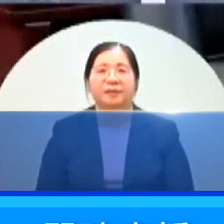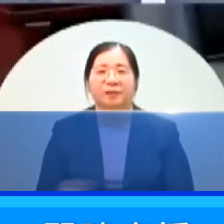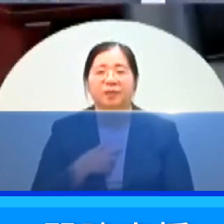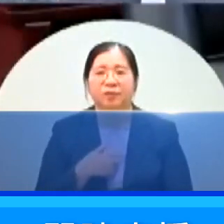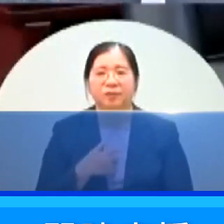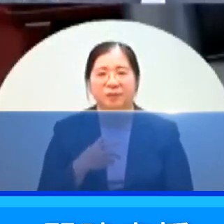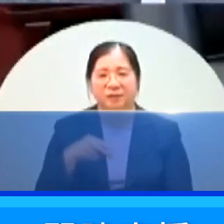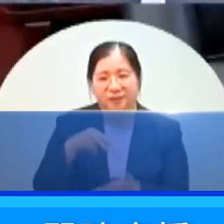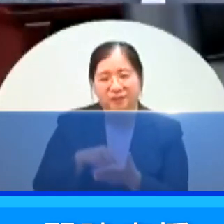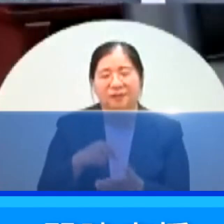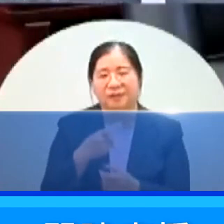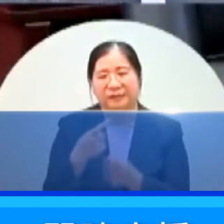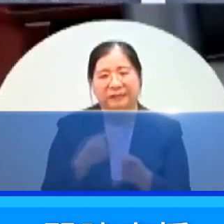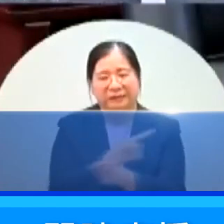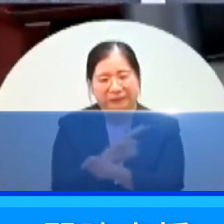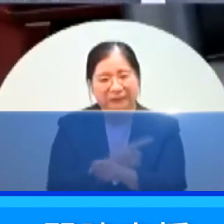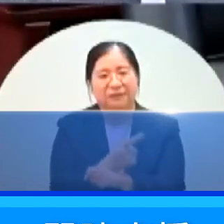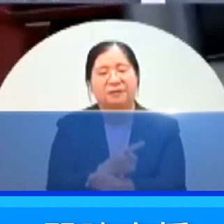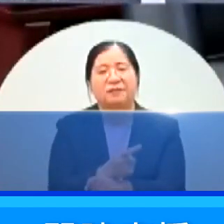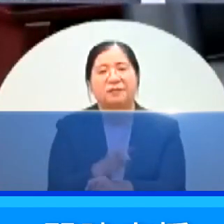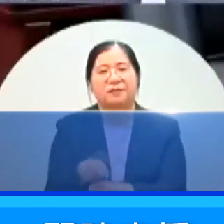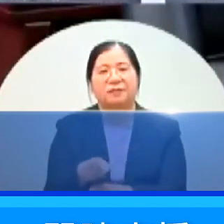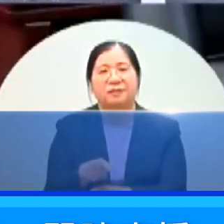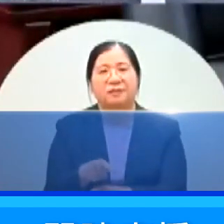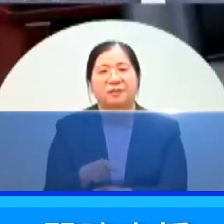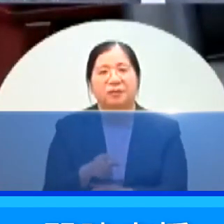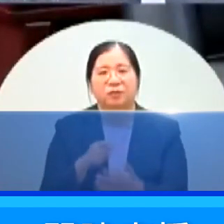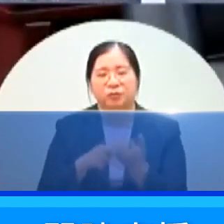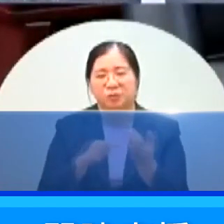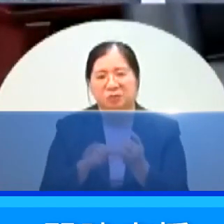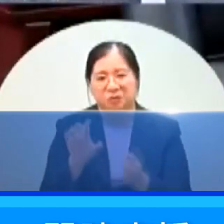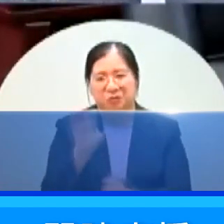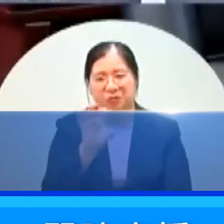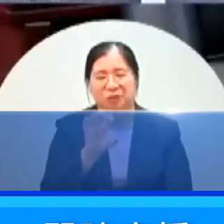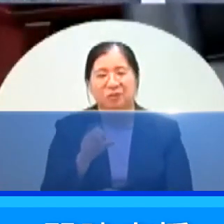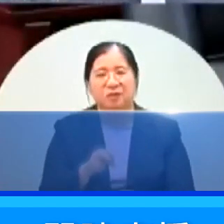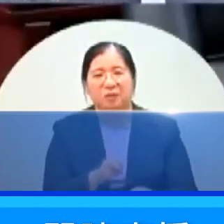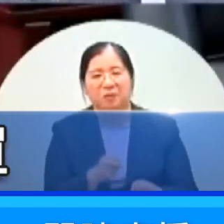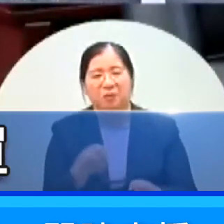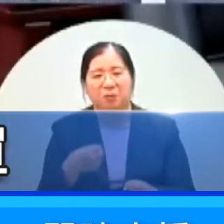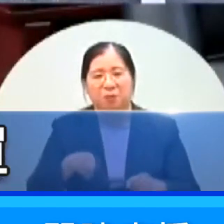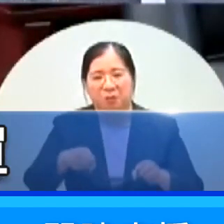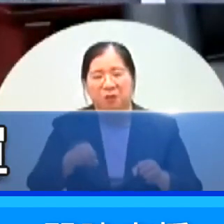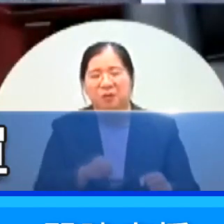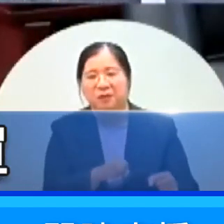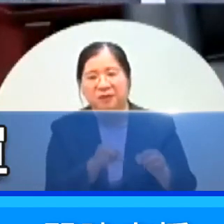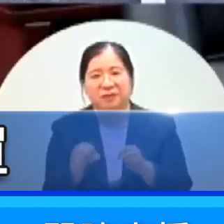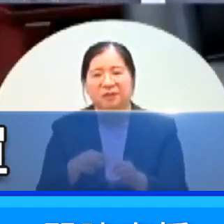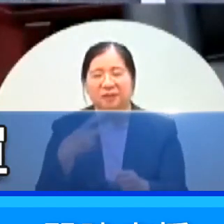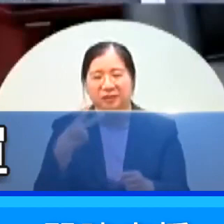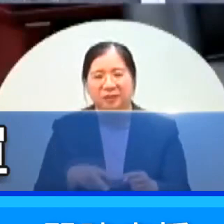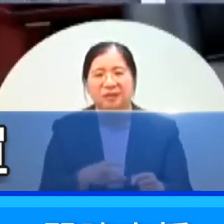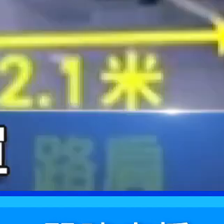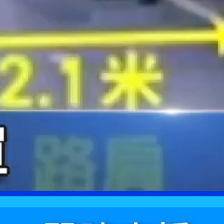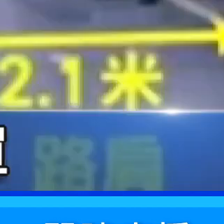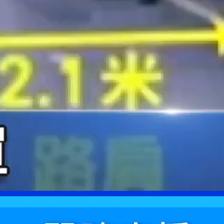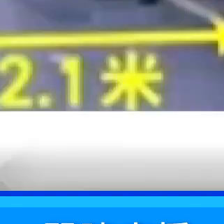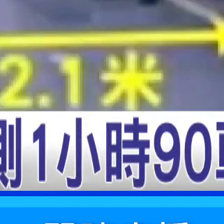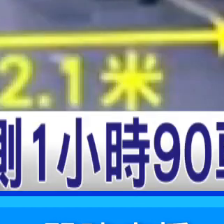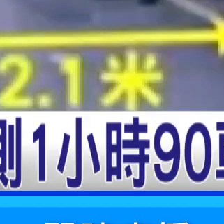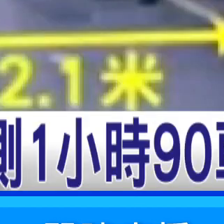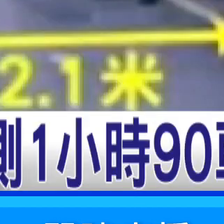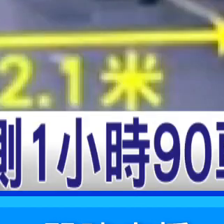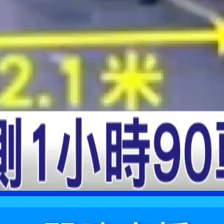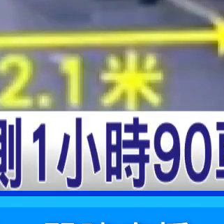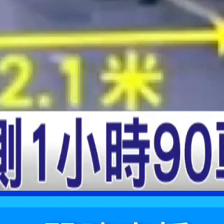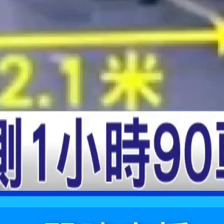时，最少有90几辆摩托车，还有加上汽车都会被开单。 议员还